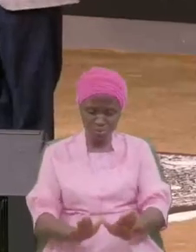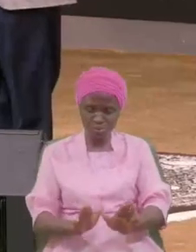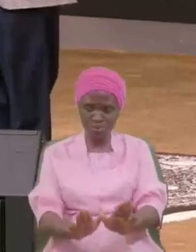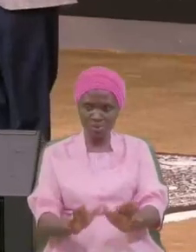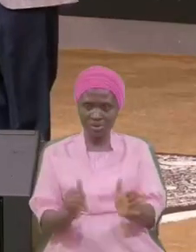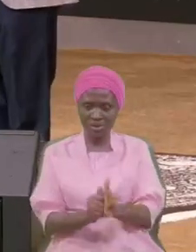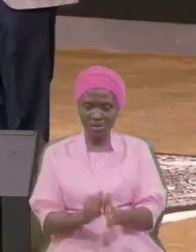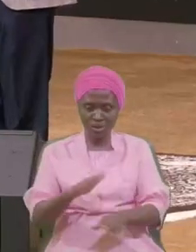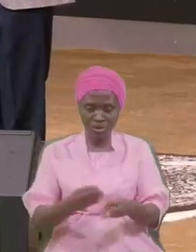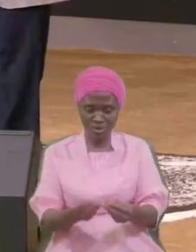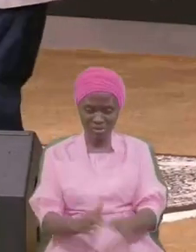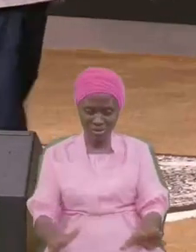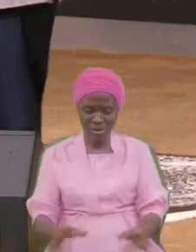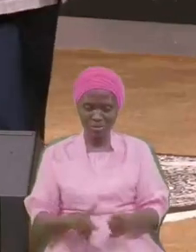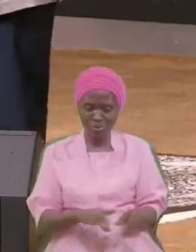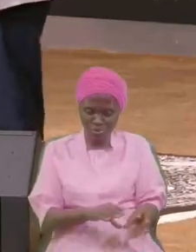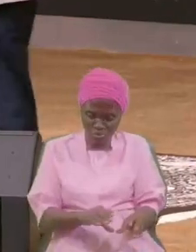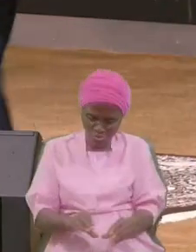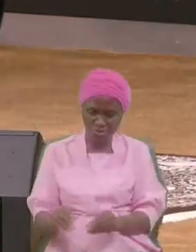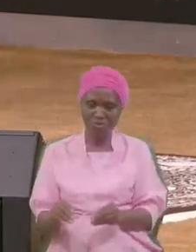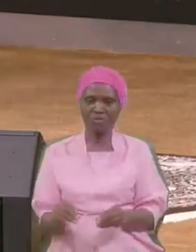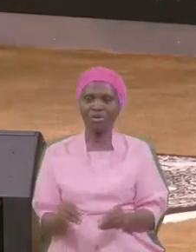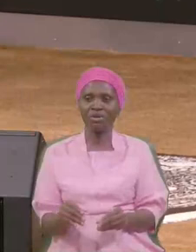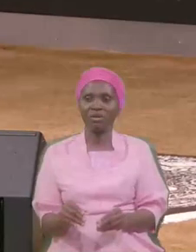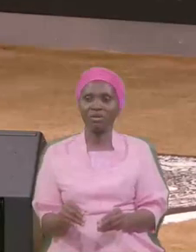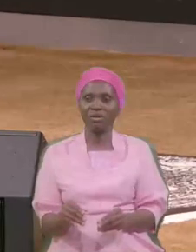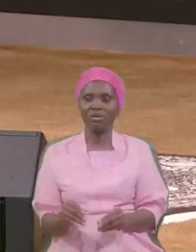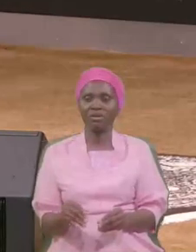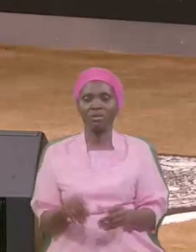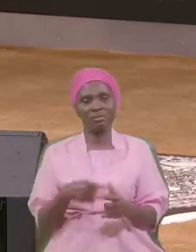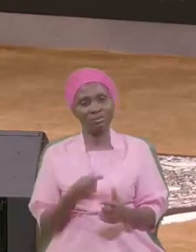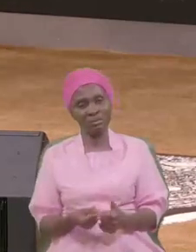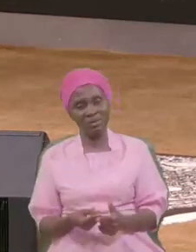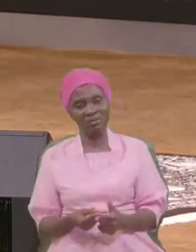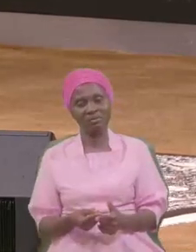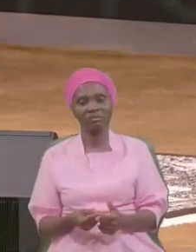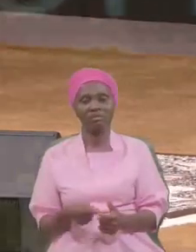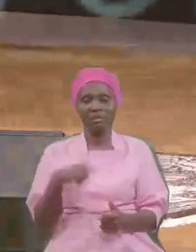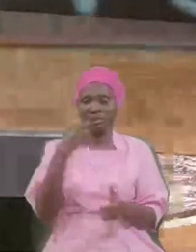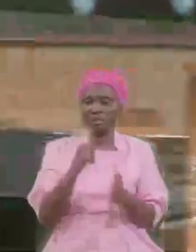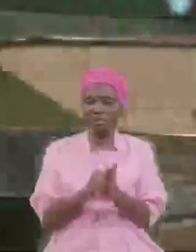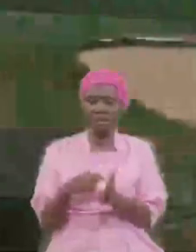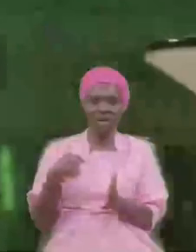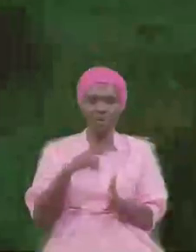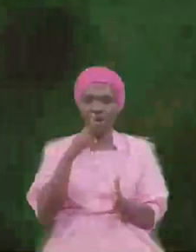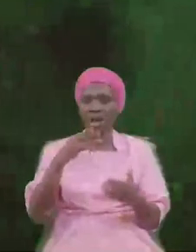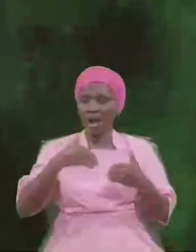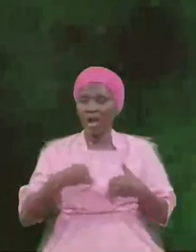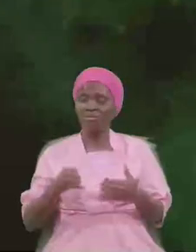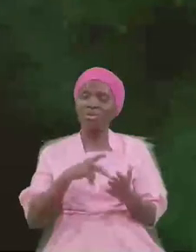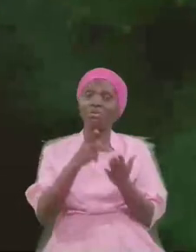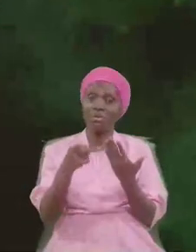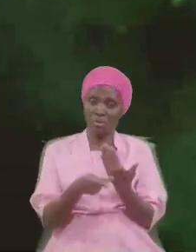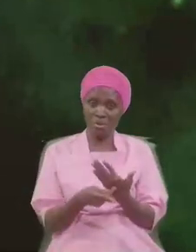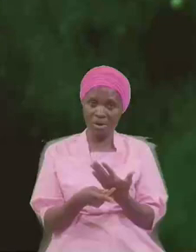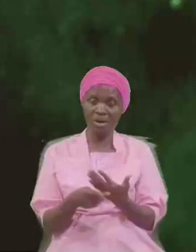se baisser pour faire ça. Et l'enfant est sur la chose et roulait en se déplaçant avec ça. Et